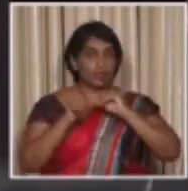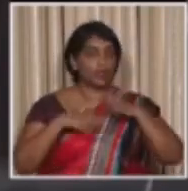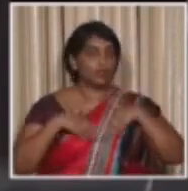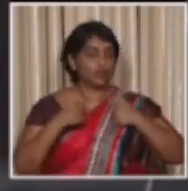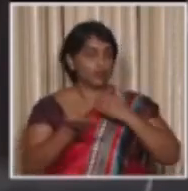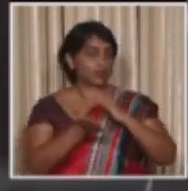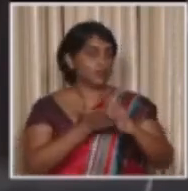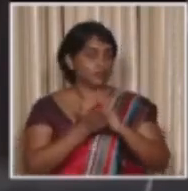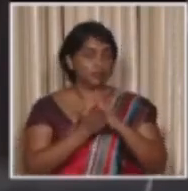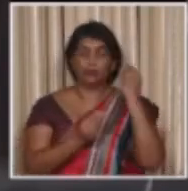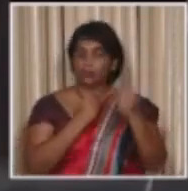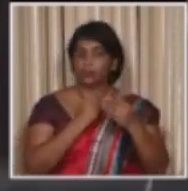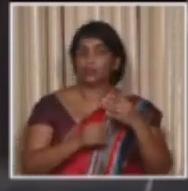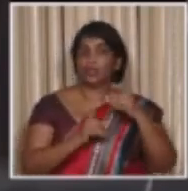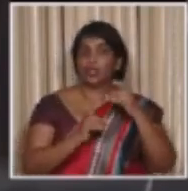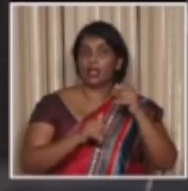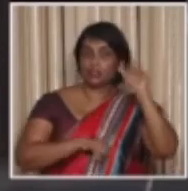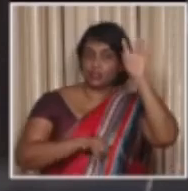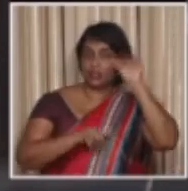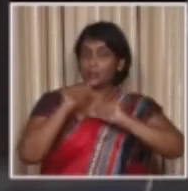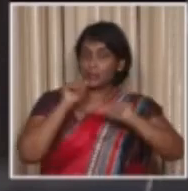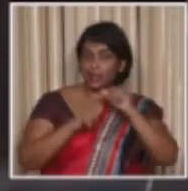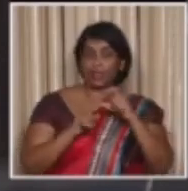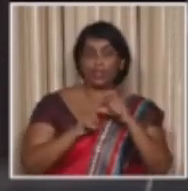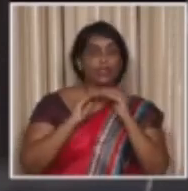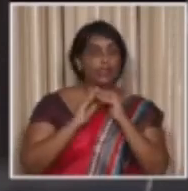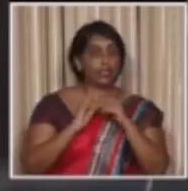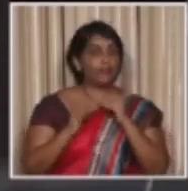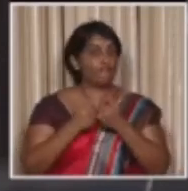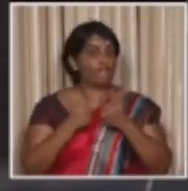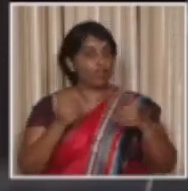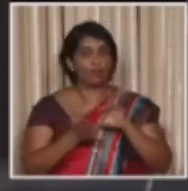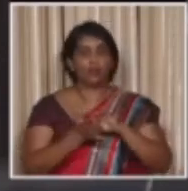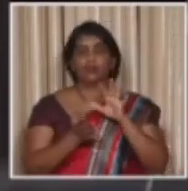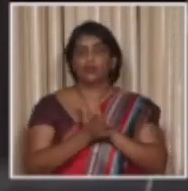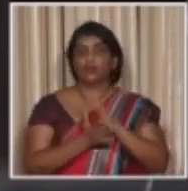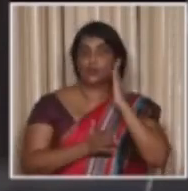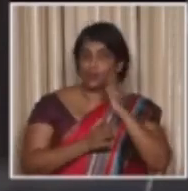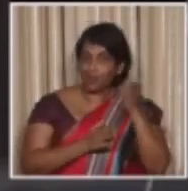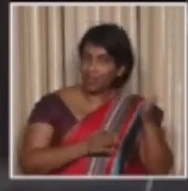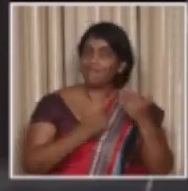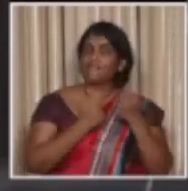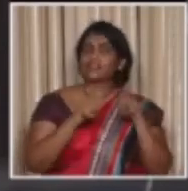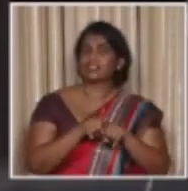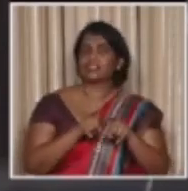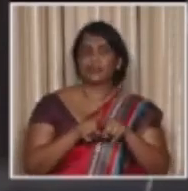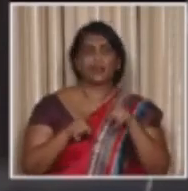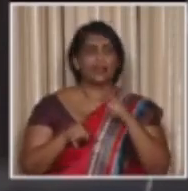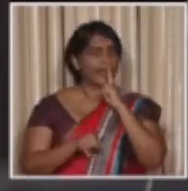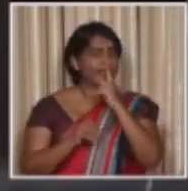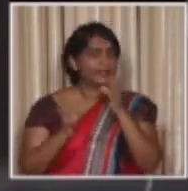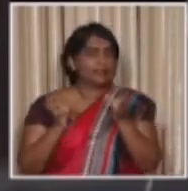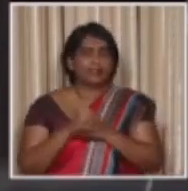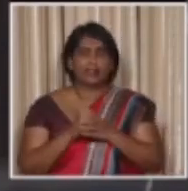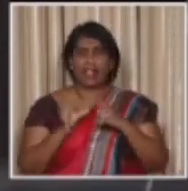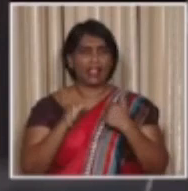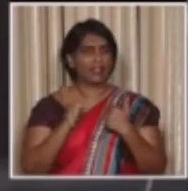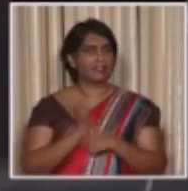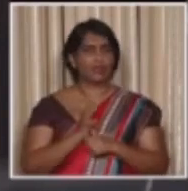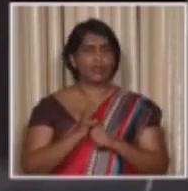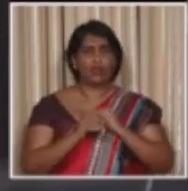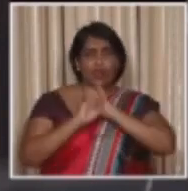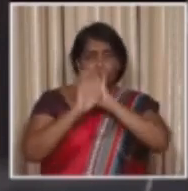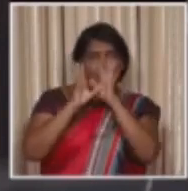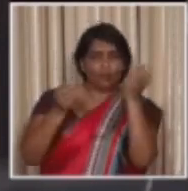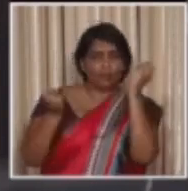සේවා සැපයීම ආයුර්වේද දෙපාර්තමේන්තුව පිහිටීමට වෙනම පණතක් ඕනේ. බටහිර වෛද්‍ය විද්‍යාවෙත් තියෙන එහෙමයි. මේක විතරක් මේ ඒකයි මම කිව්වේ මේ අස්සේ ඔක්කොම